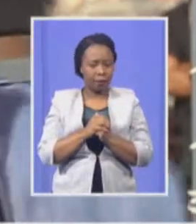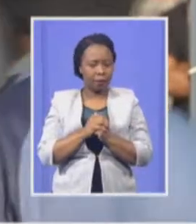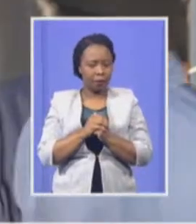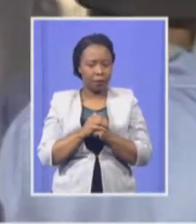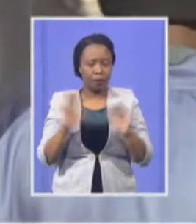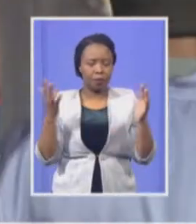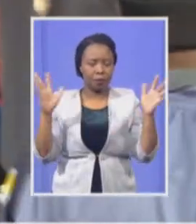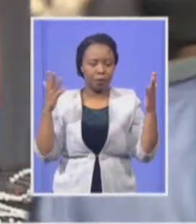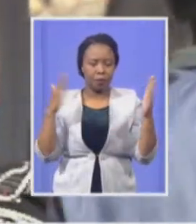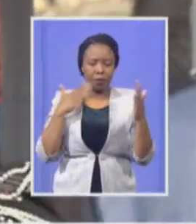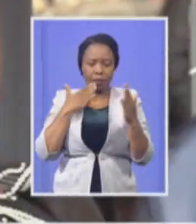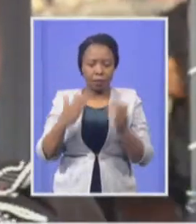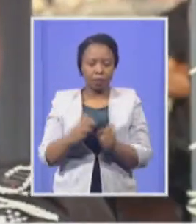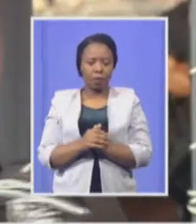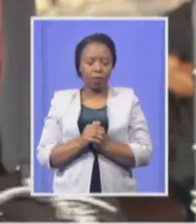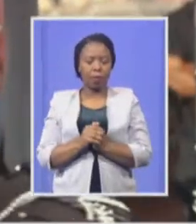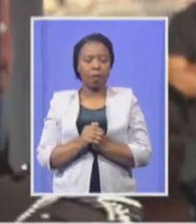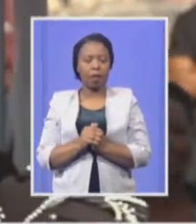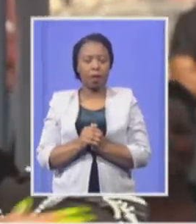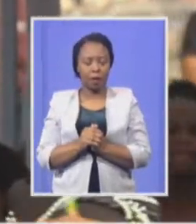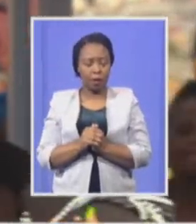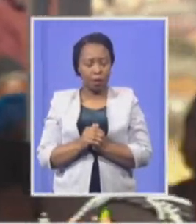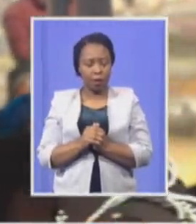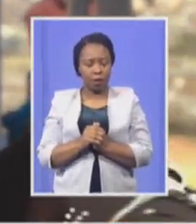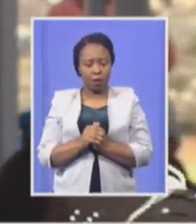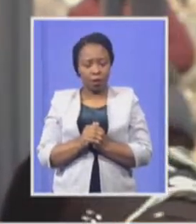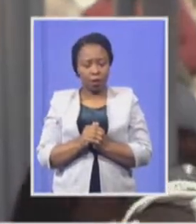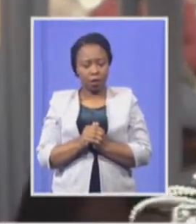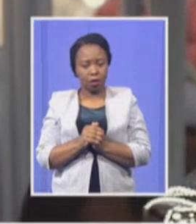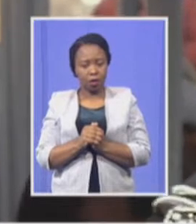Siyabonga kakhulu sabuwe bhutwana